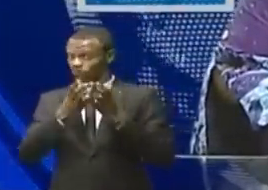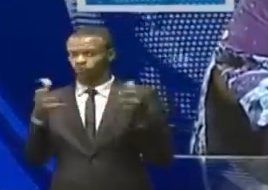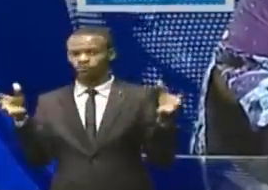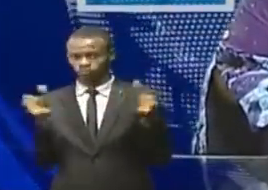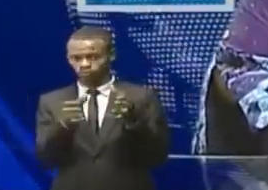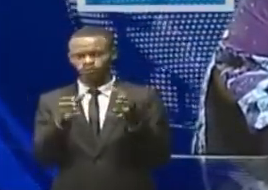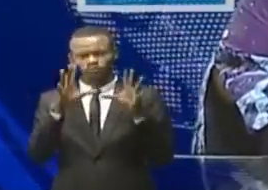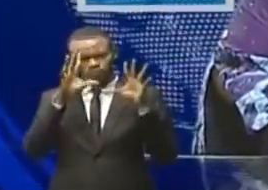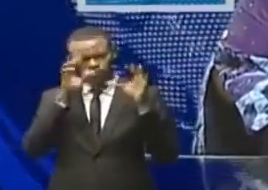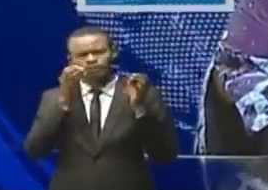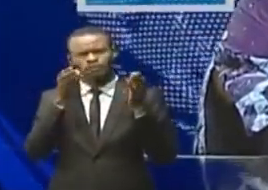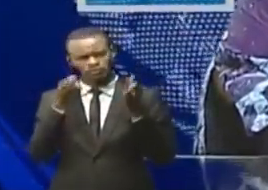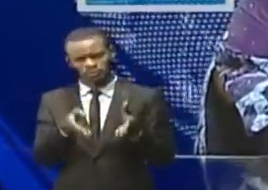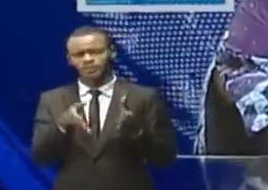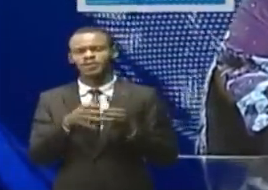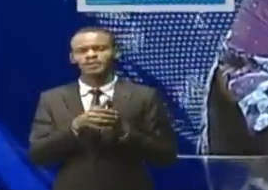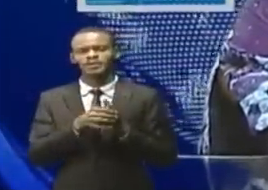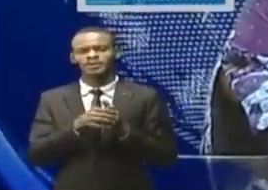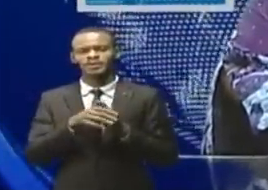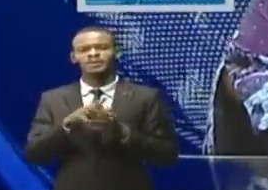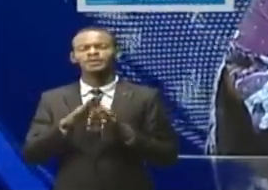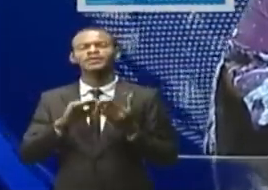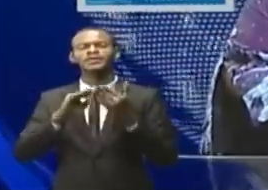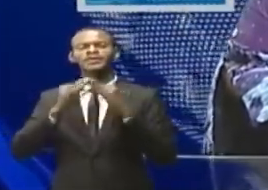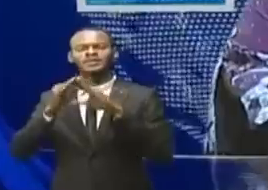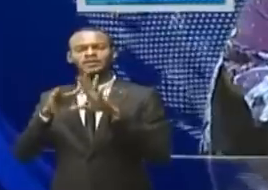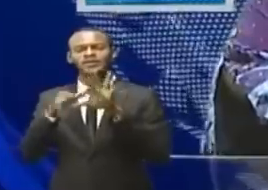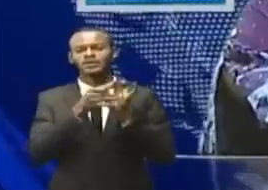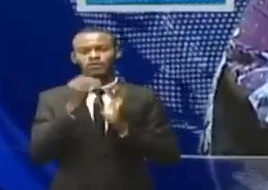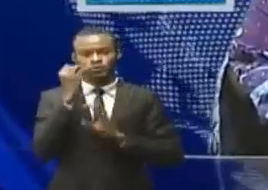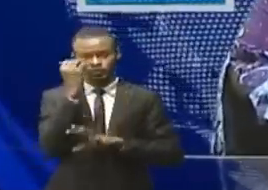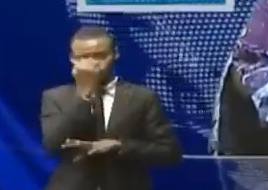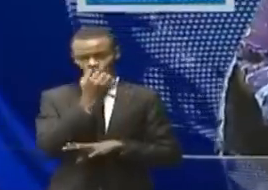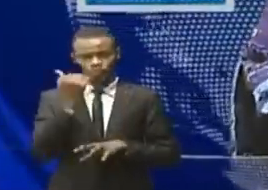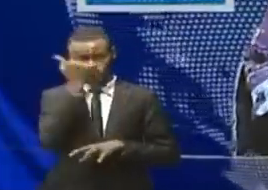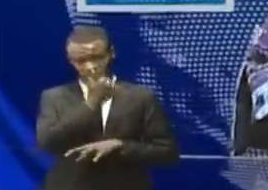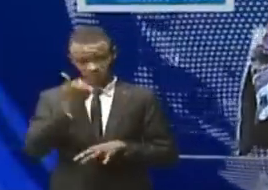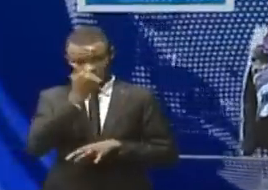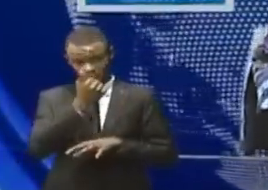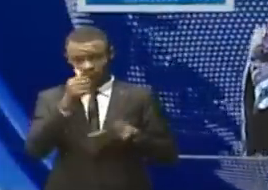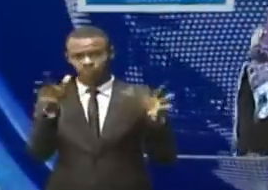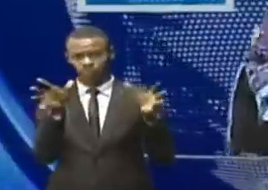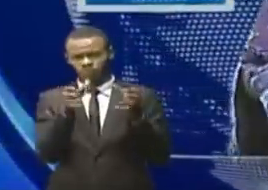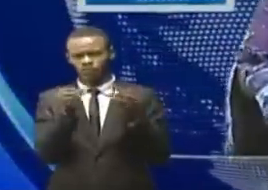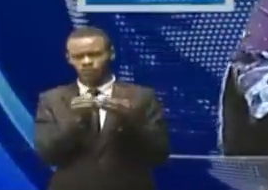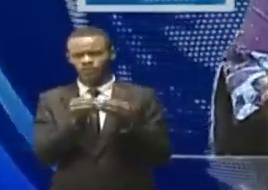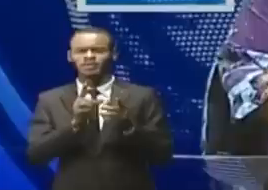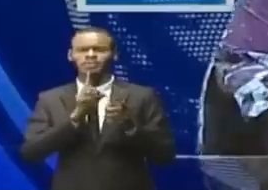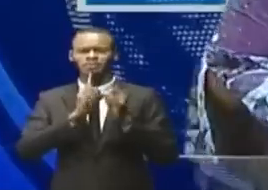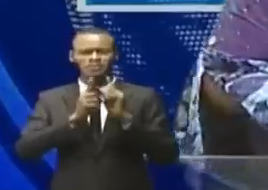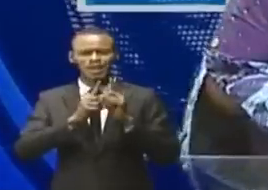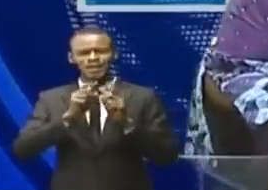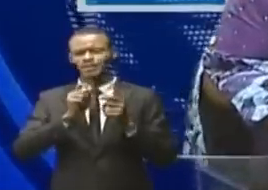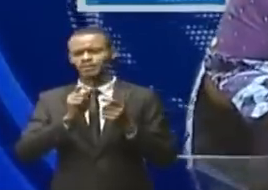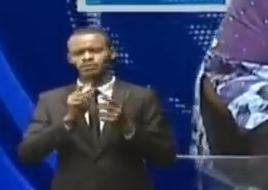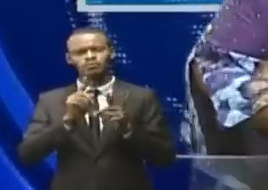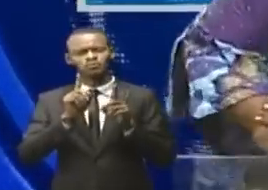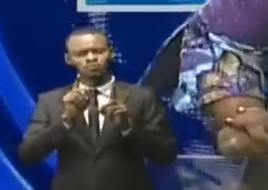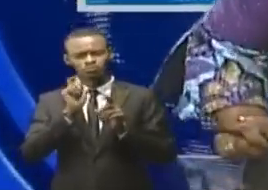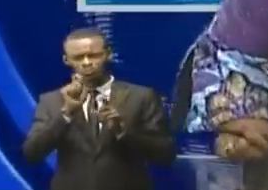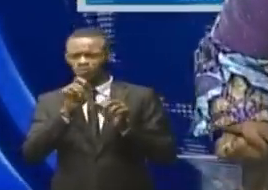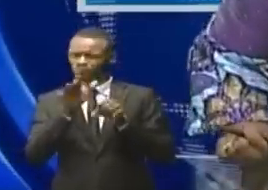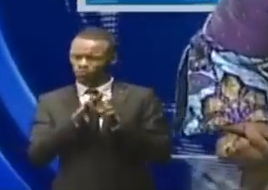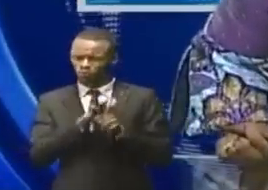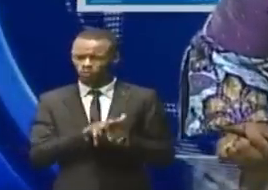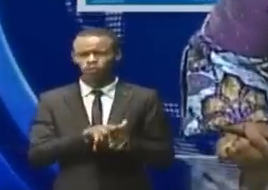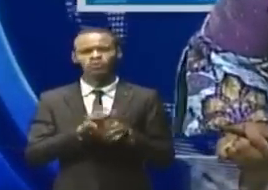la République en présentiel à la Cité de l'Union africaine. Plusieurs sujets d'intérêt national ont été évoqués au cours de cette réunion. Le compte-rendu